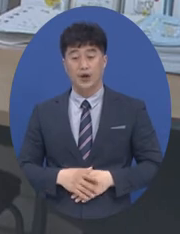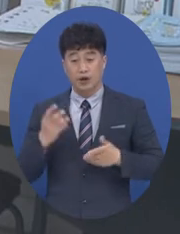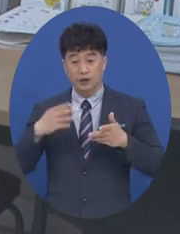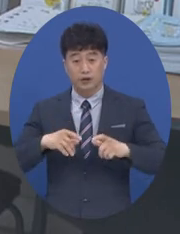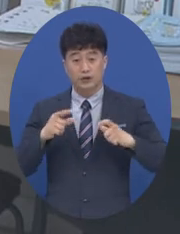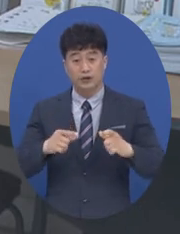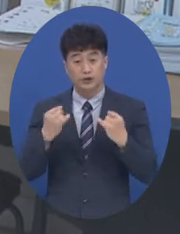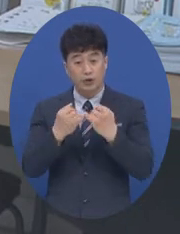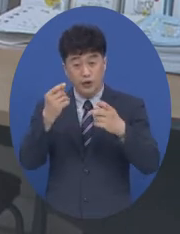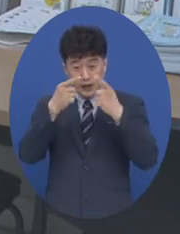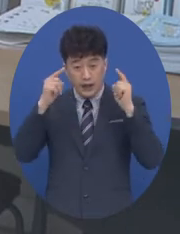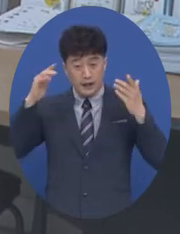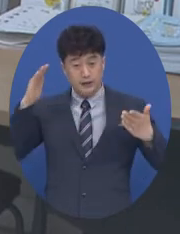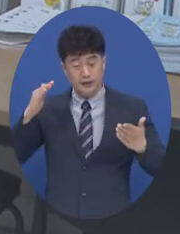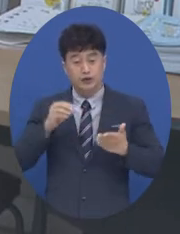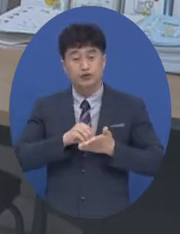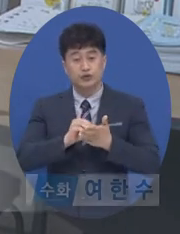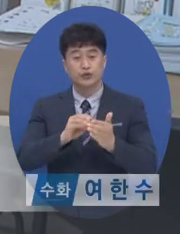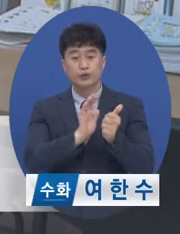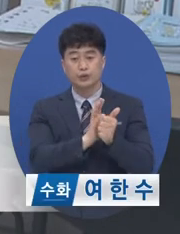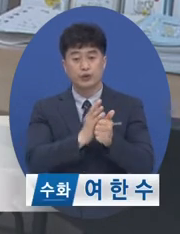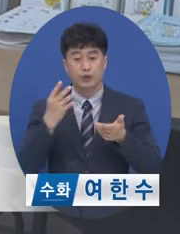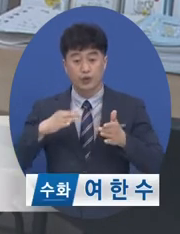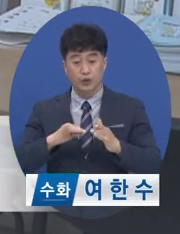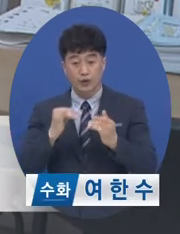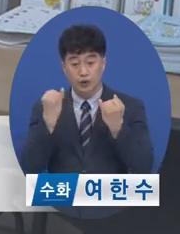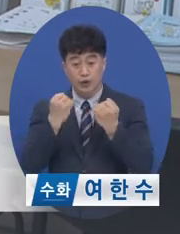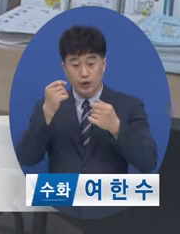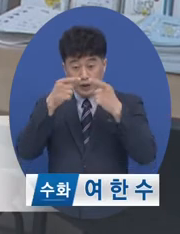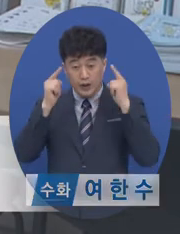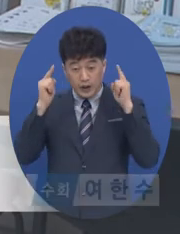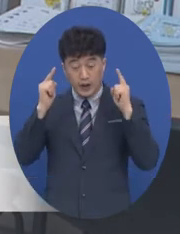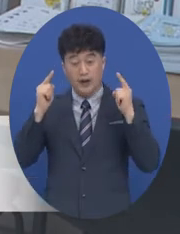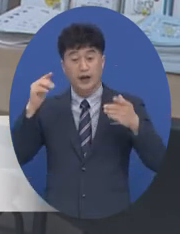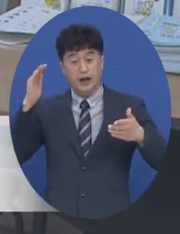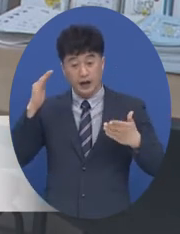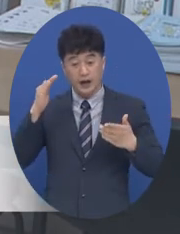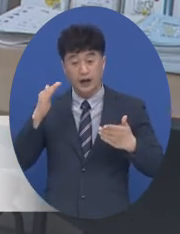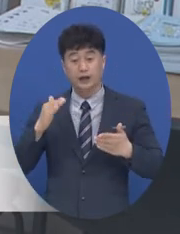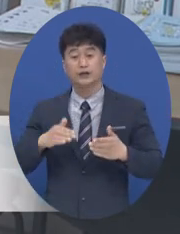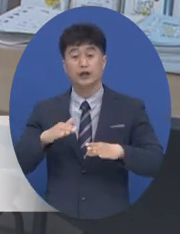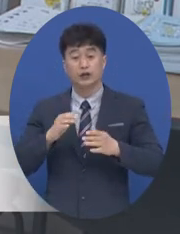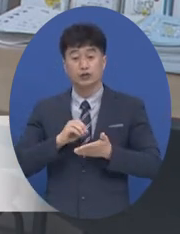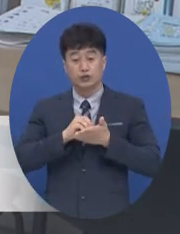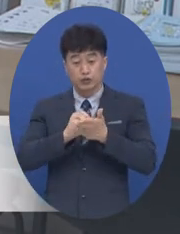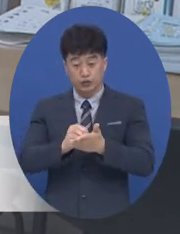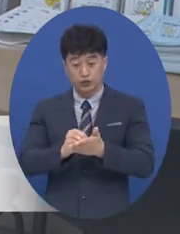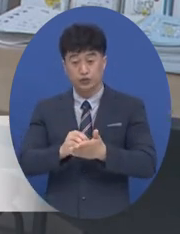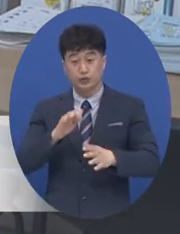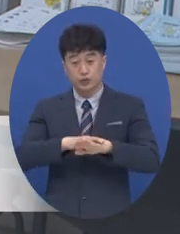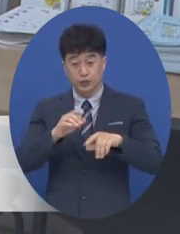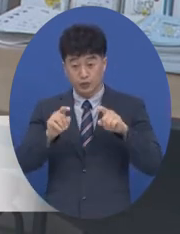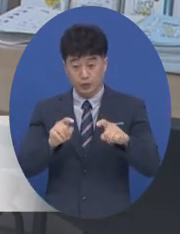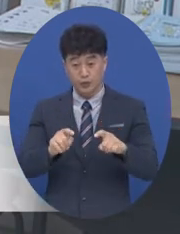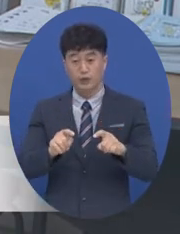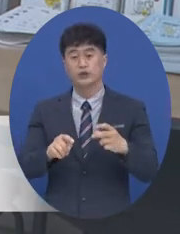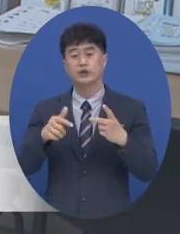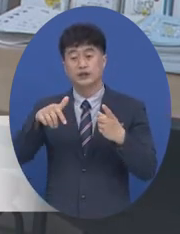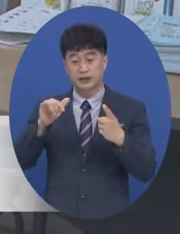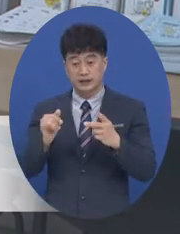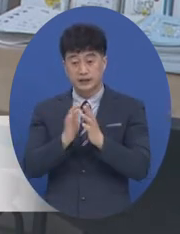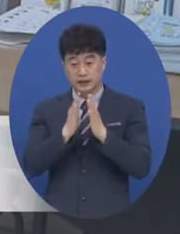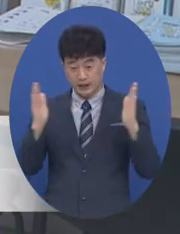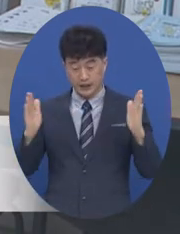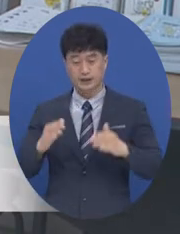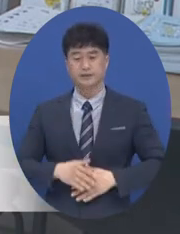경기 지역 여대생들의 취업을 돕는 경기도 여대생 취업 챌린저 2기가 지난 20일 온라인 발대식을 열고 본격